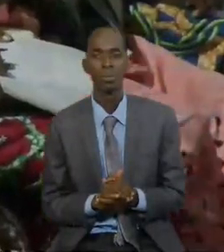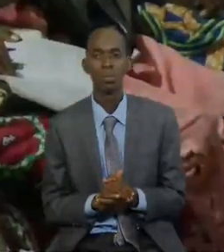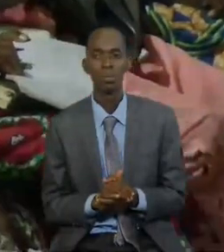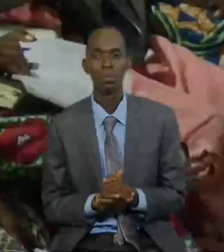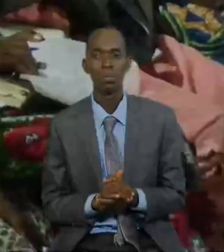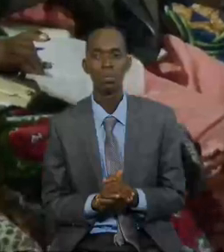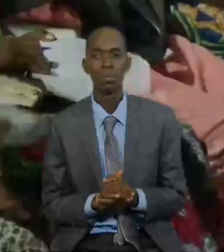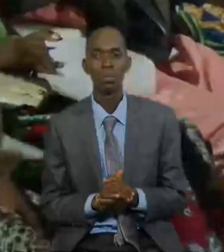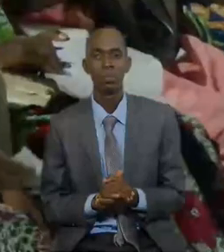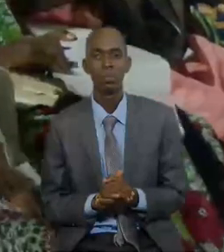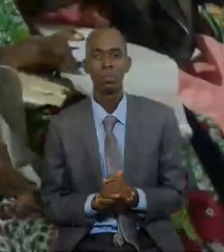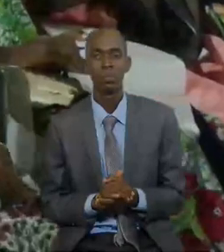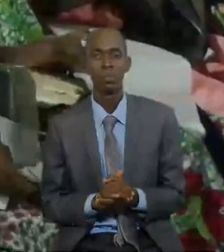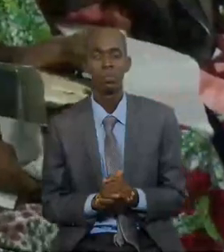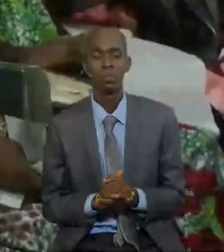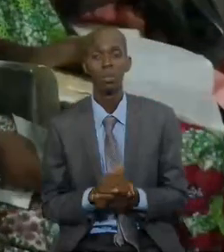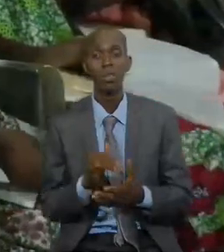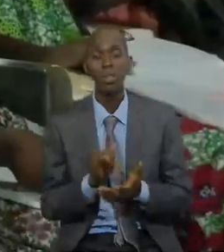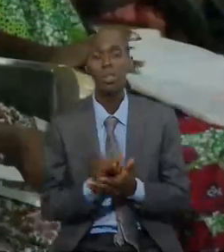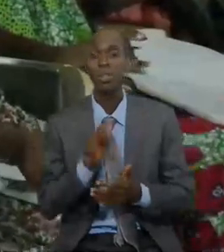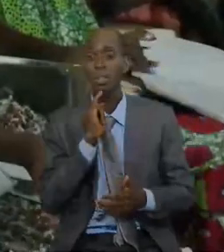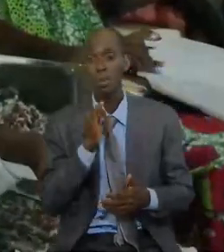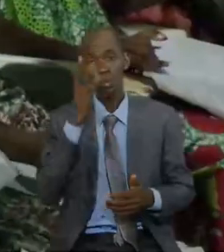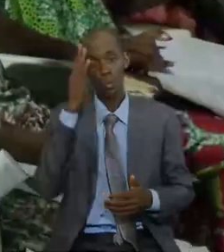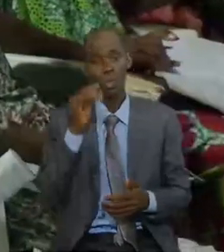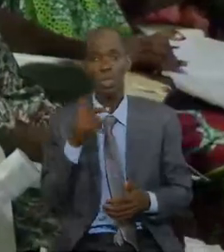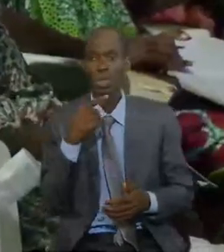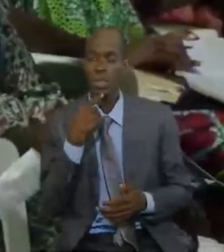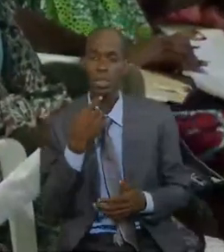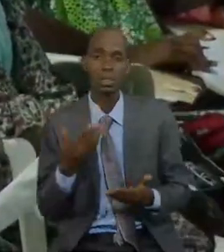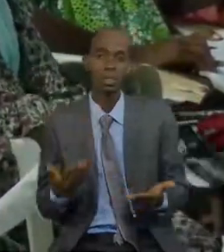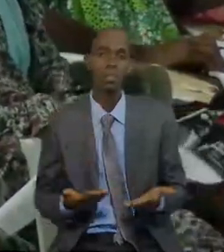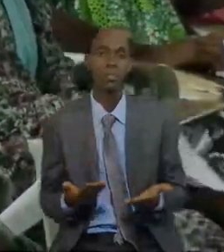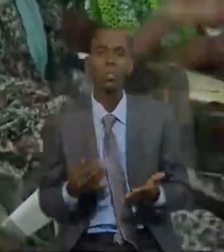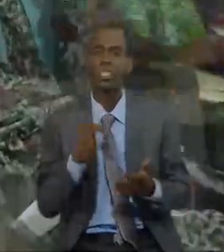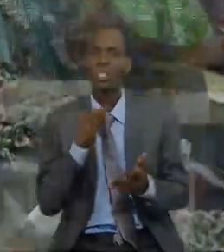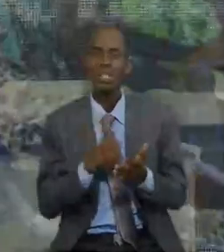pour notre libération c'est pas ici